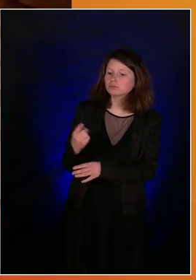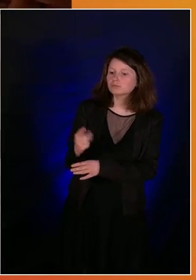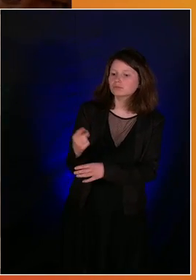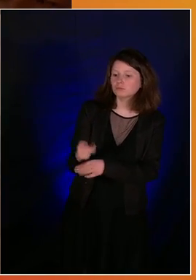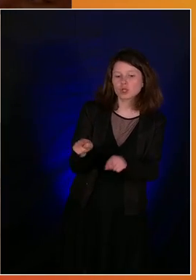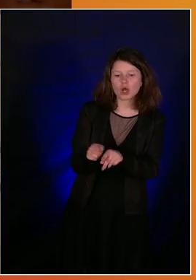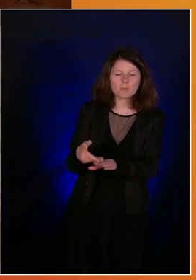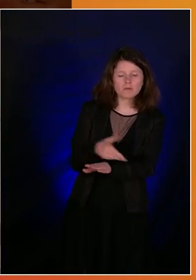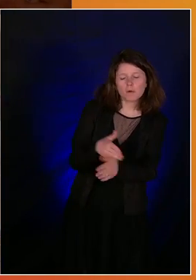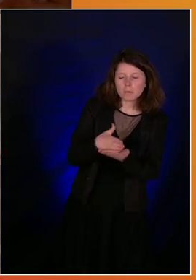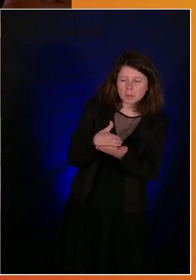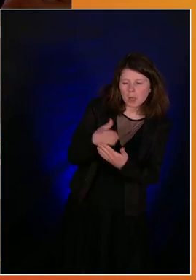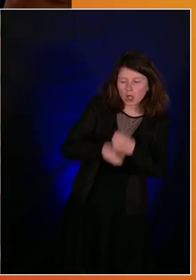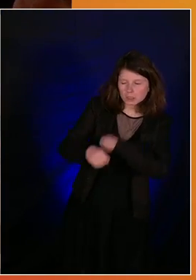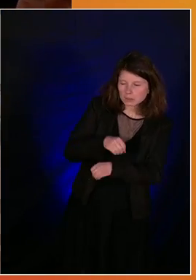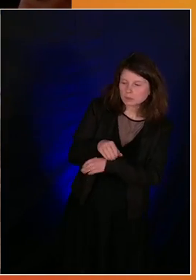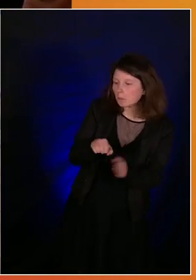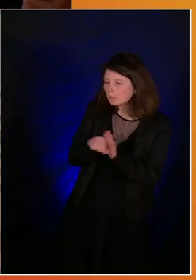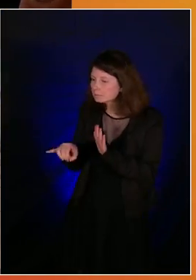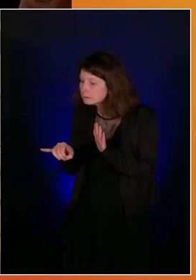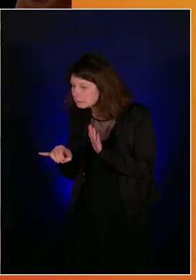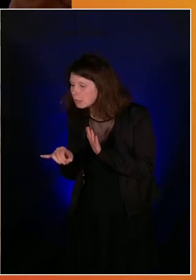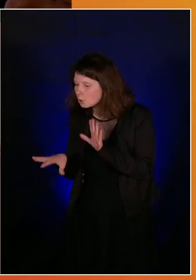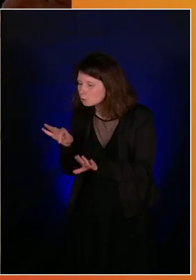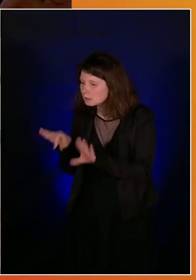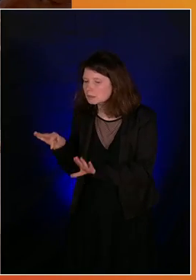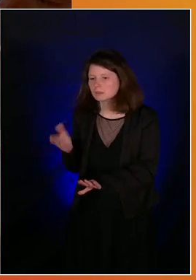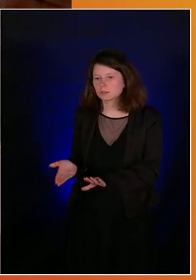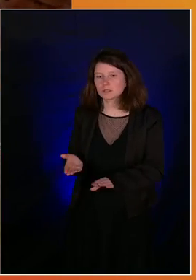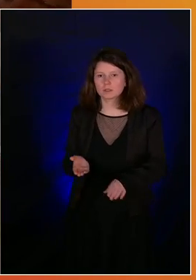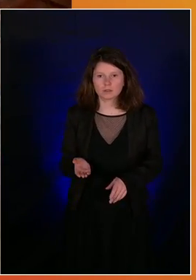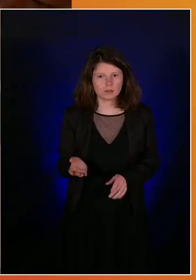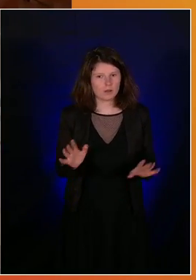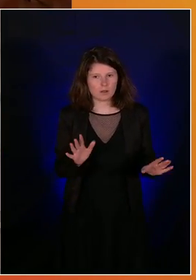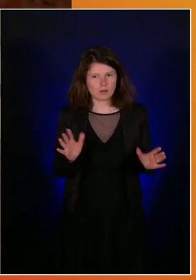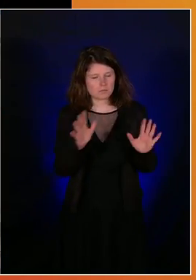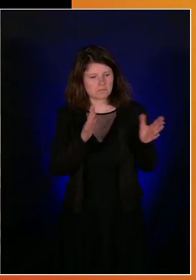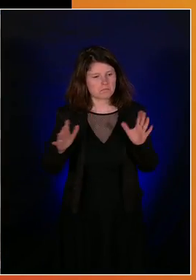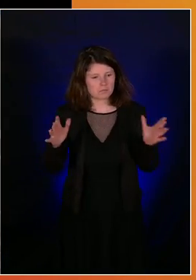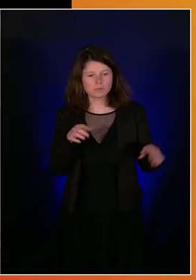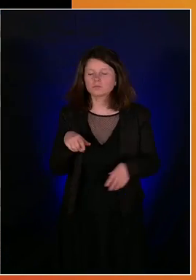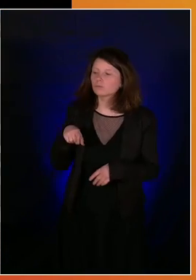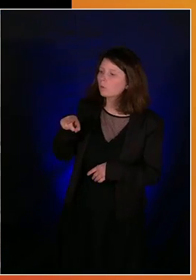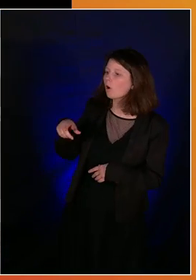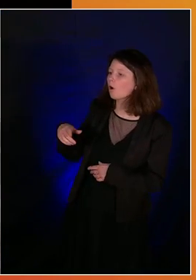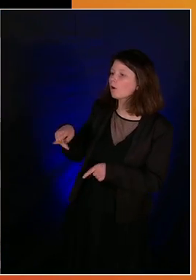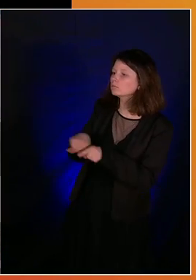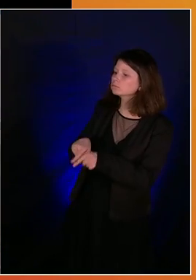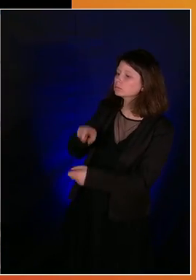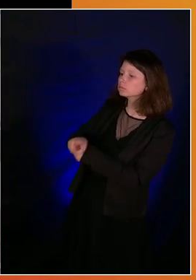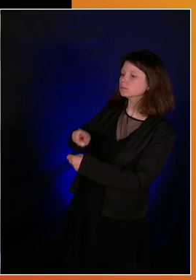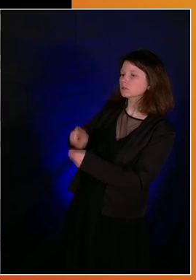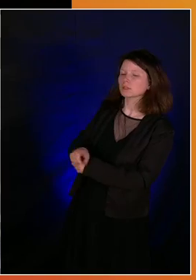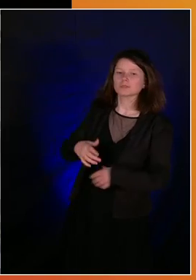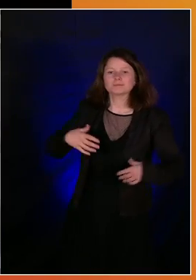arrête arrête c'est un procè d'intention mon camarade c'est pas un procè d'intention c'est avéré c'est avéré les camarades mais quand tu as